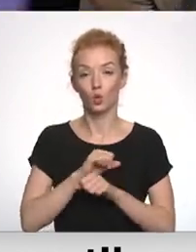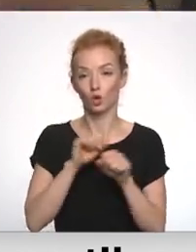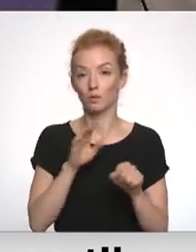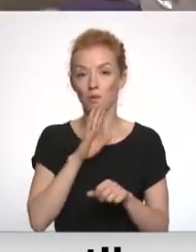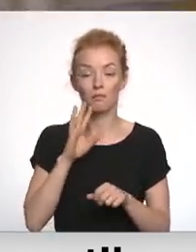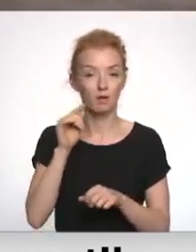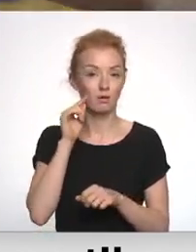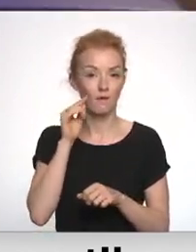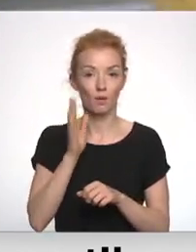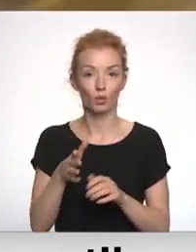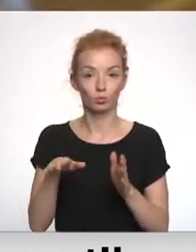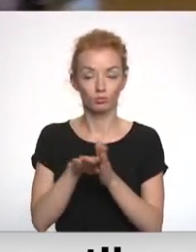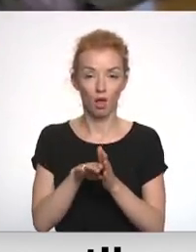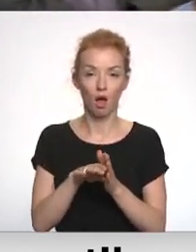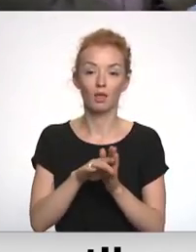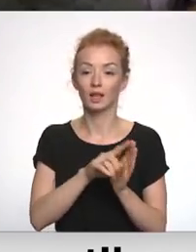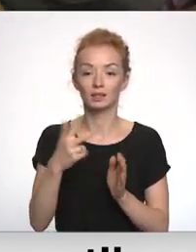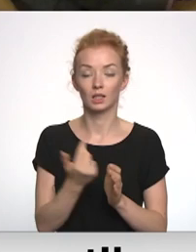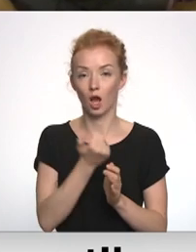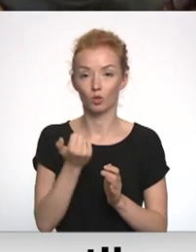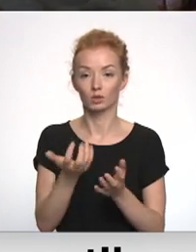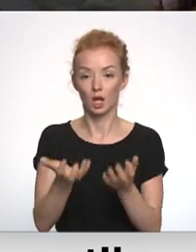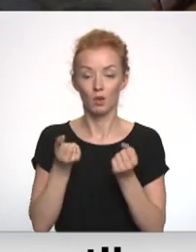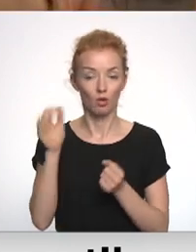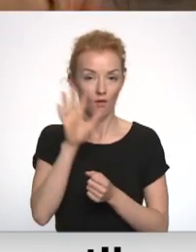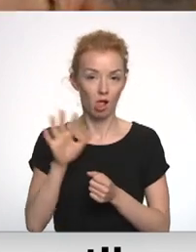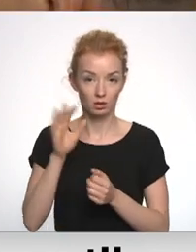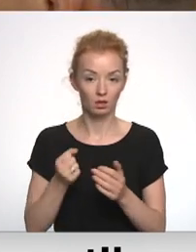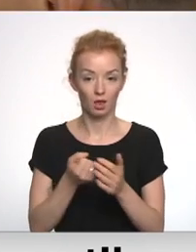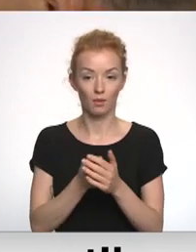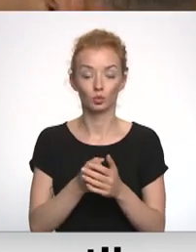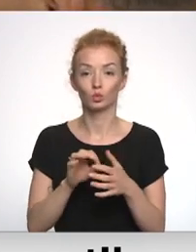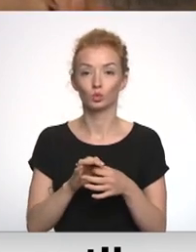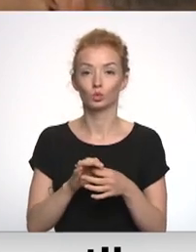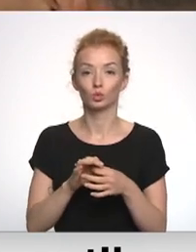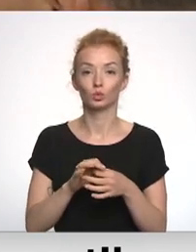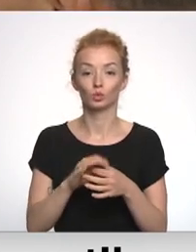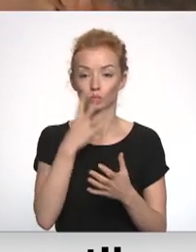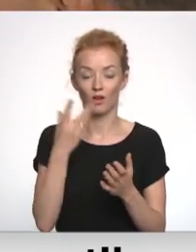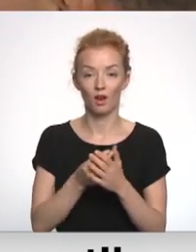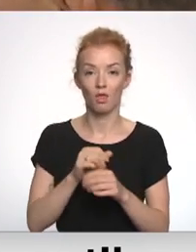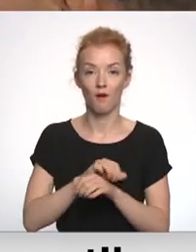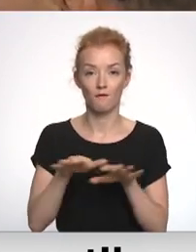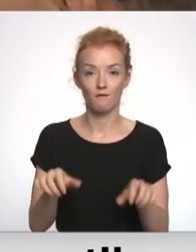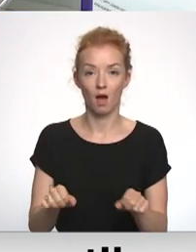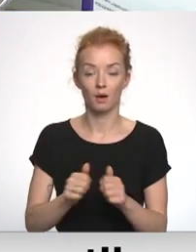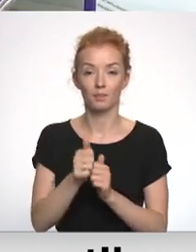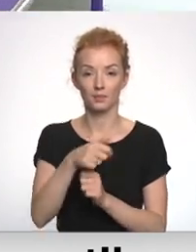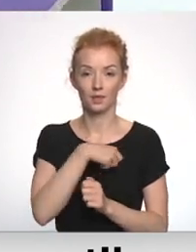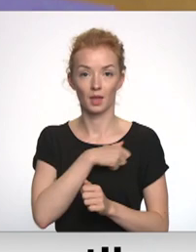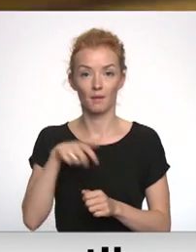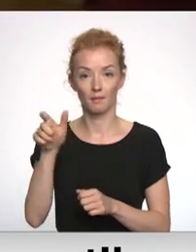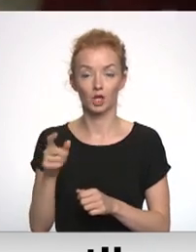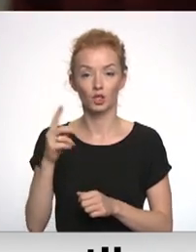būt kopā ar bērnu līdz viņa 3 gadu vecumam, saņemot valsts atbalstu. Suverēnā vara Vidzemē ir pirmo numuru likusi Saeimas deputāti